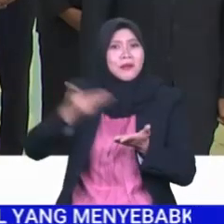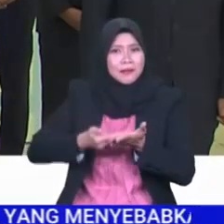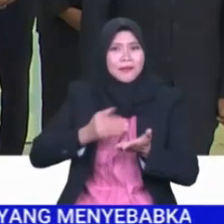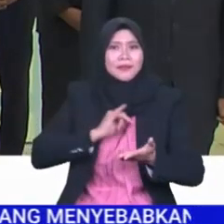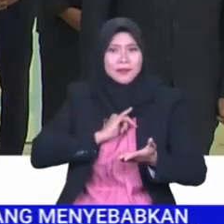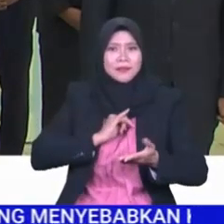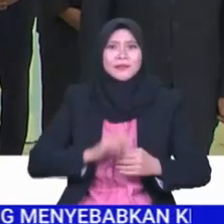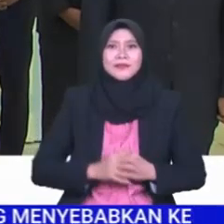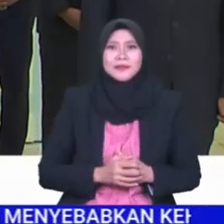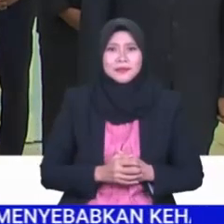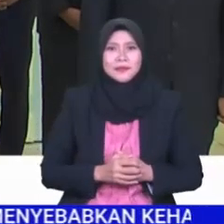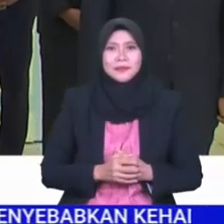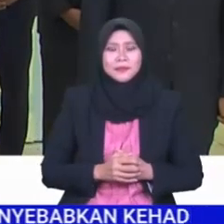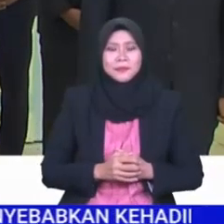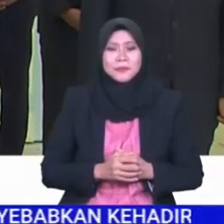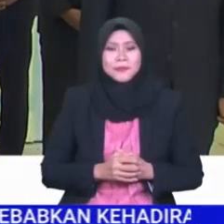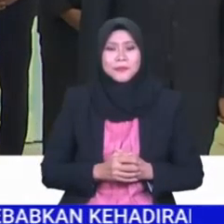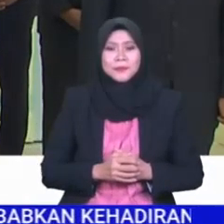ini.